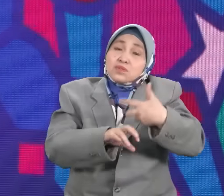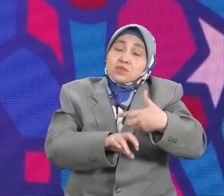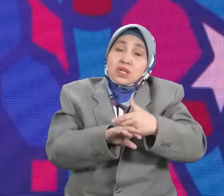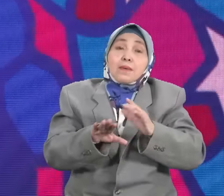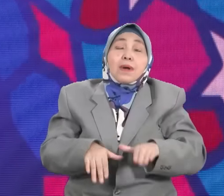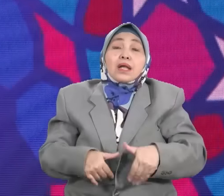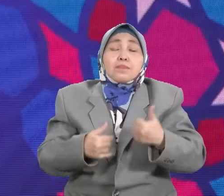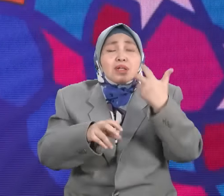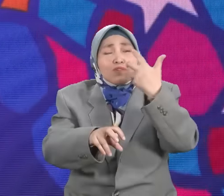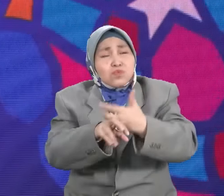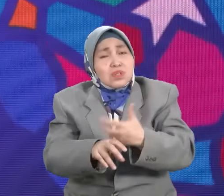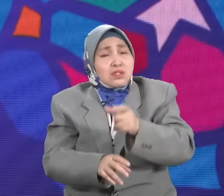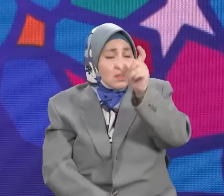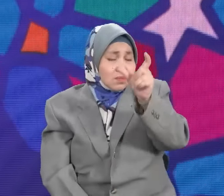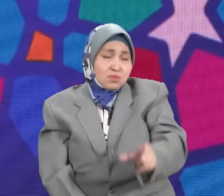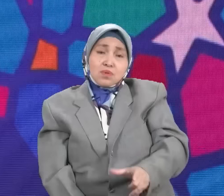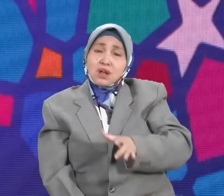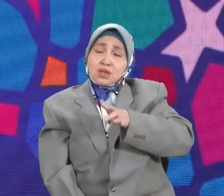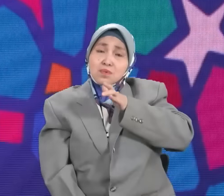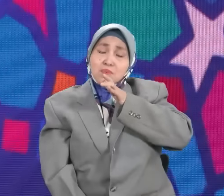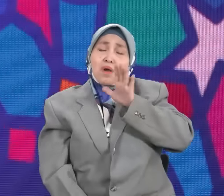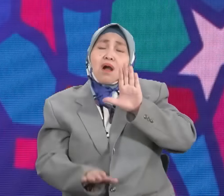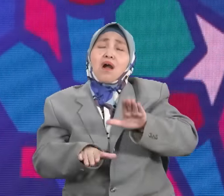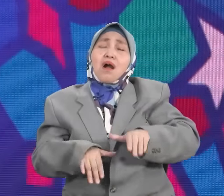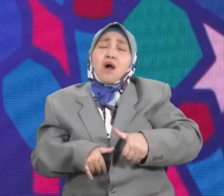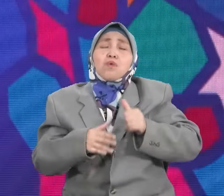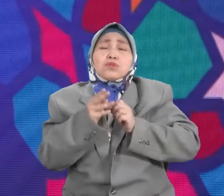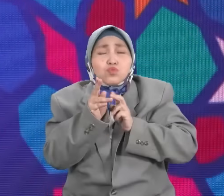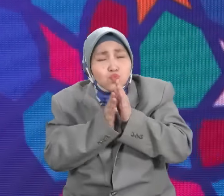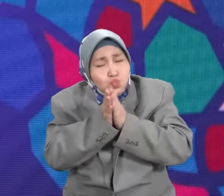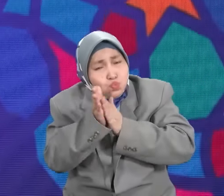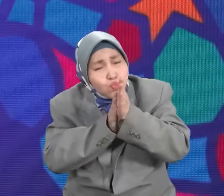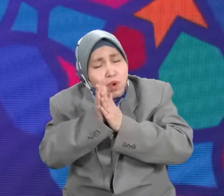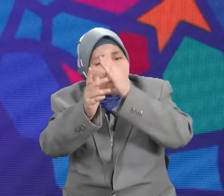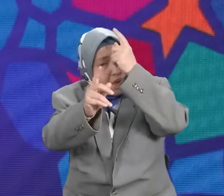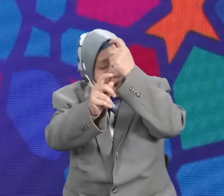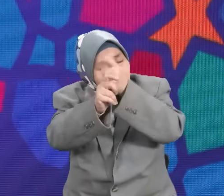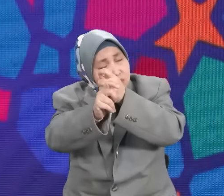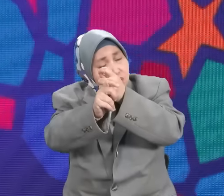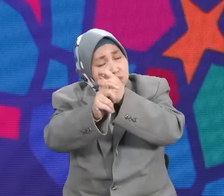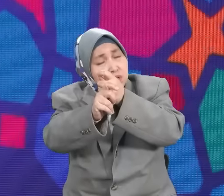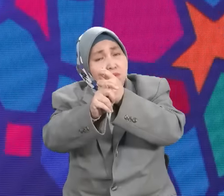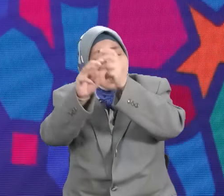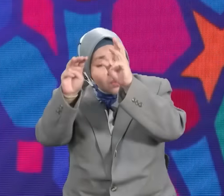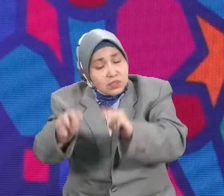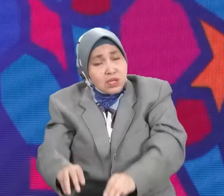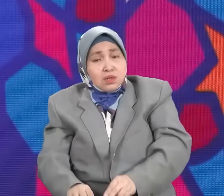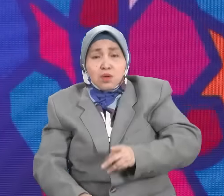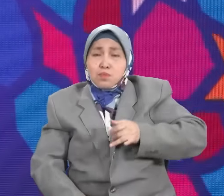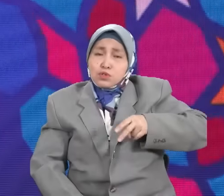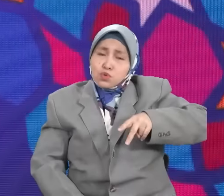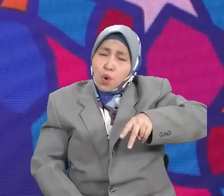susahnya seorang ibu Bagaimana berusahanya bersungguhnya taatnya hamba Allah ini yang berjalan